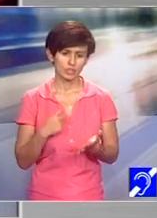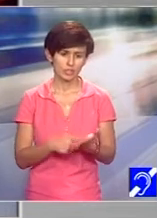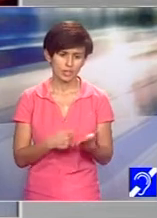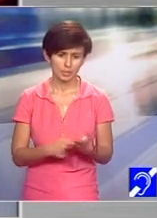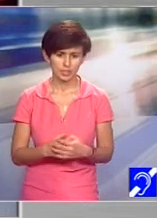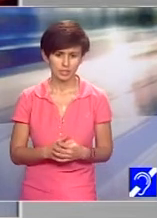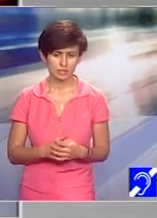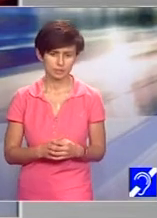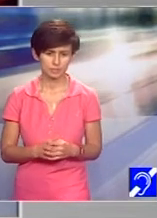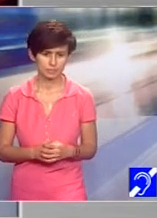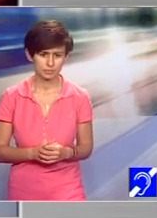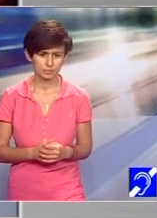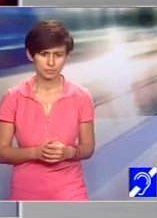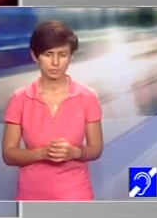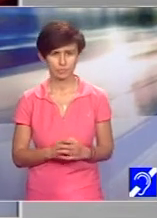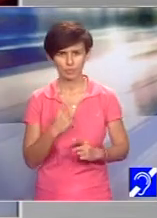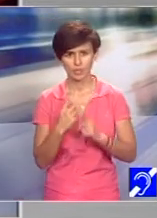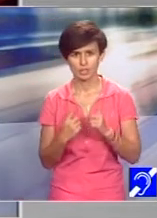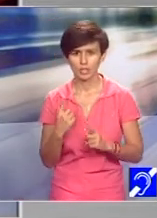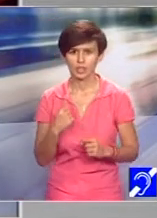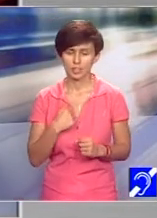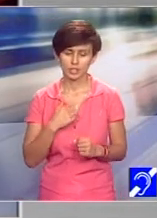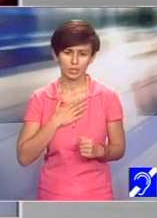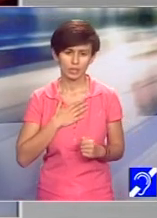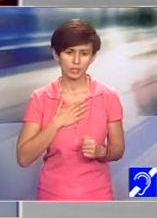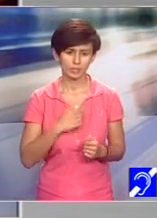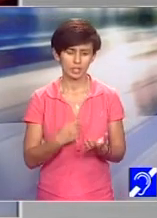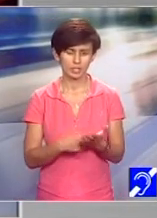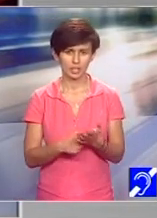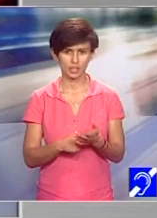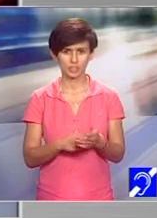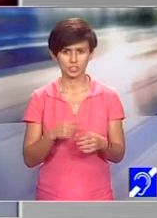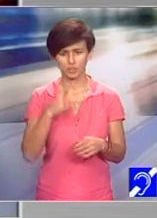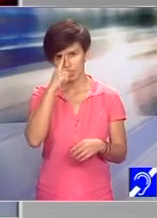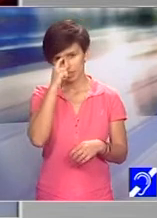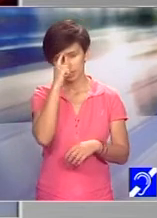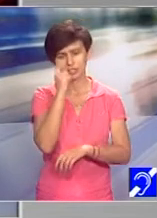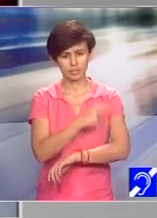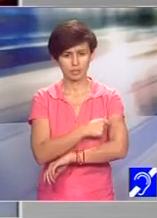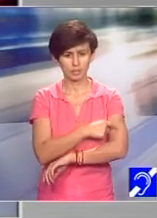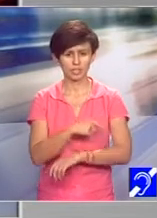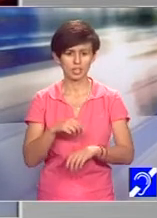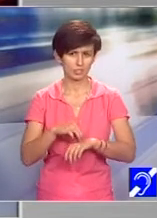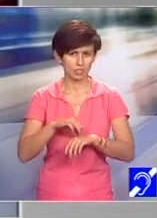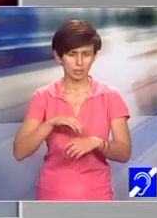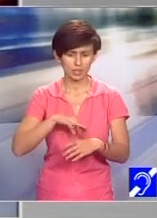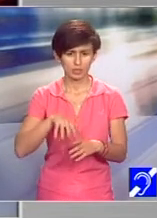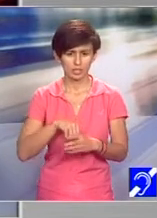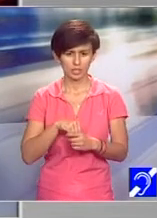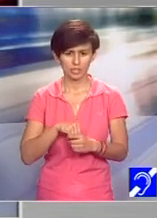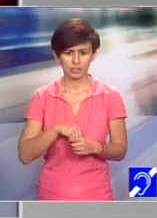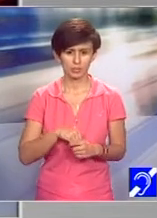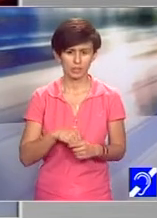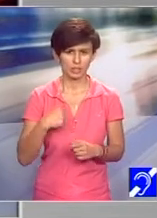Dacă eu am salariu, să zic, ca și un asistent de la medicul de familie, știu că și el lucrează, eu nu voi mai sta să îngheț de